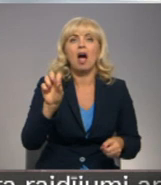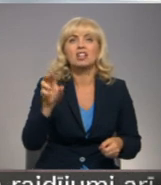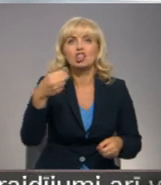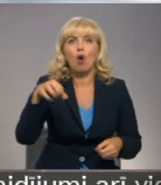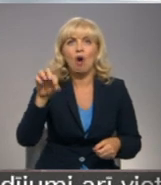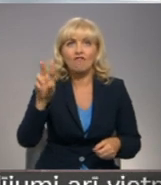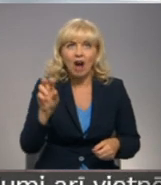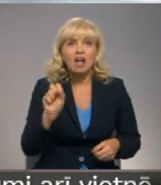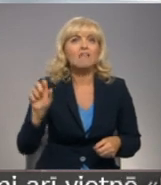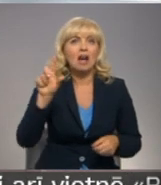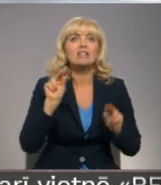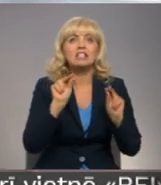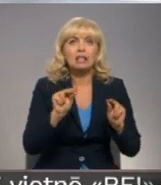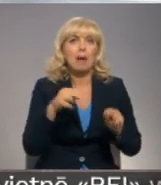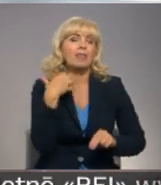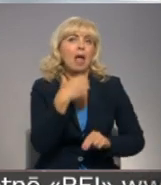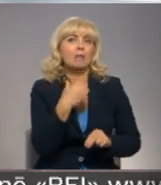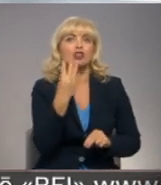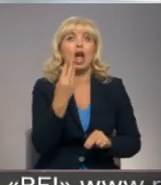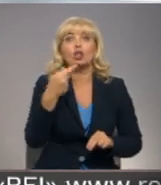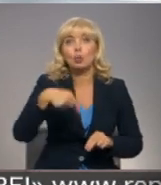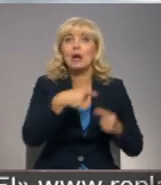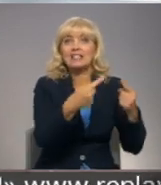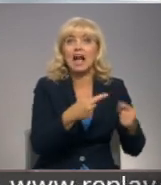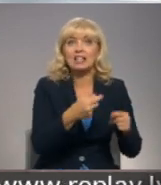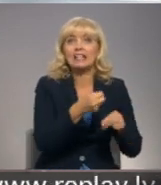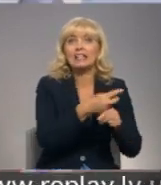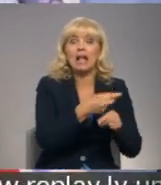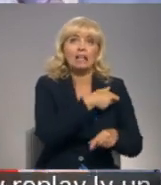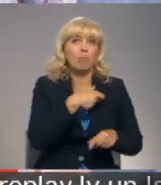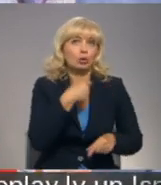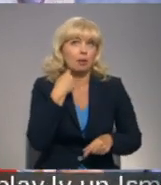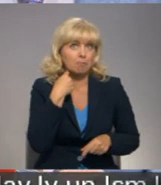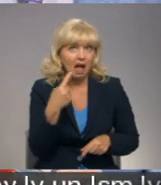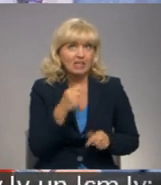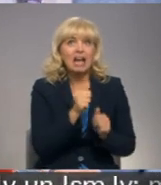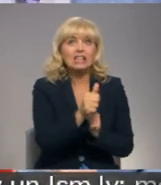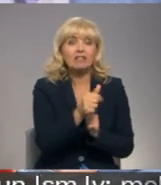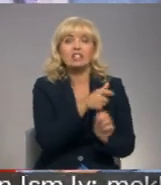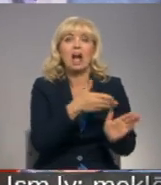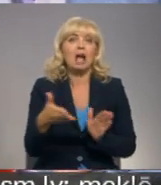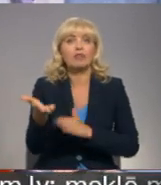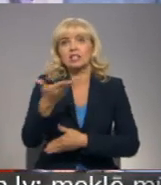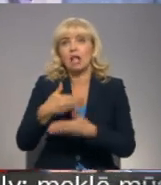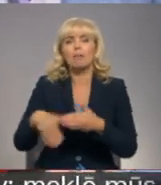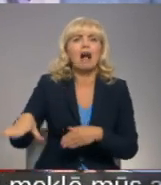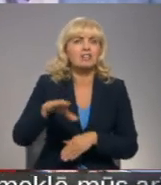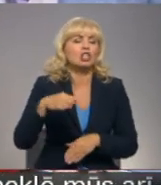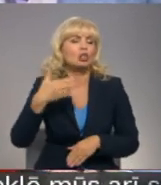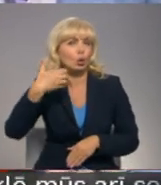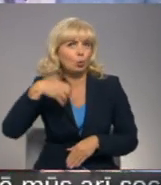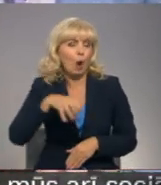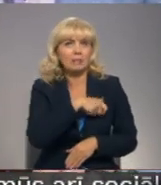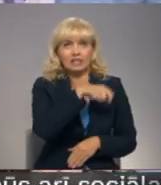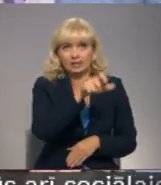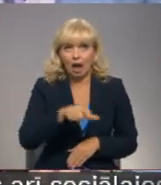ir gatavs sadarboties ar visiem domas deputātiem. Mēs, visi 60 deputāti, esam